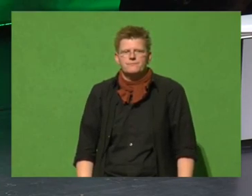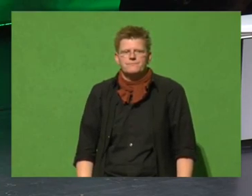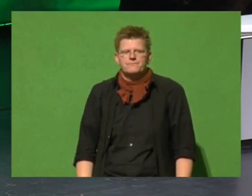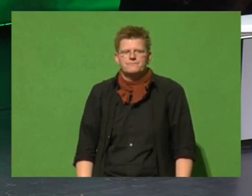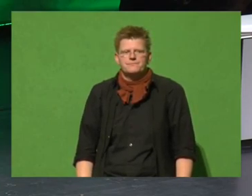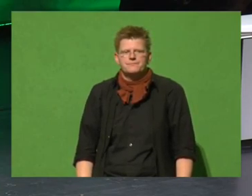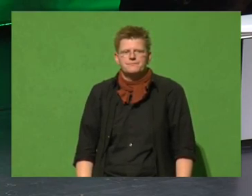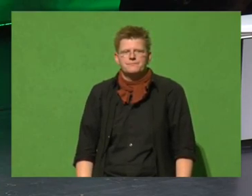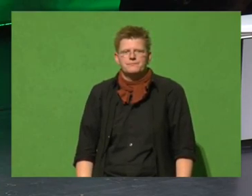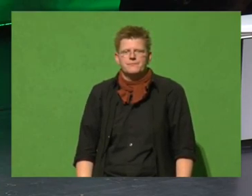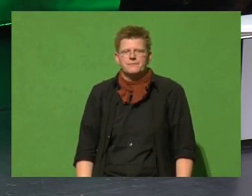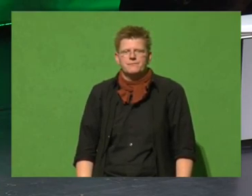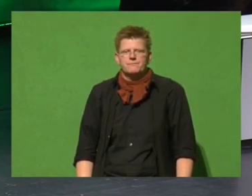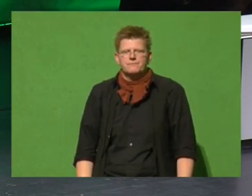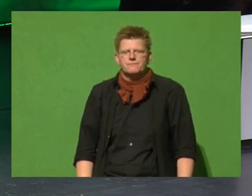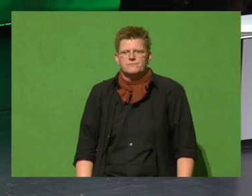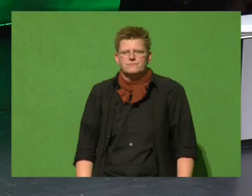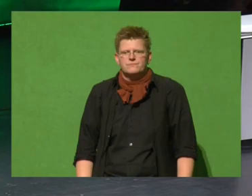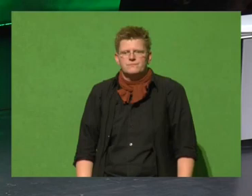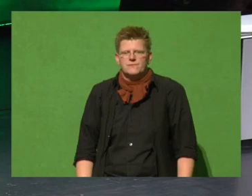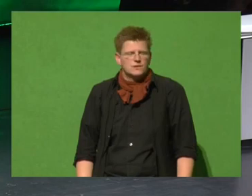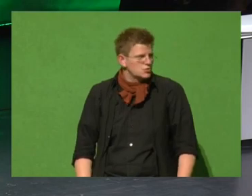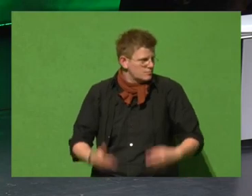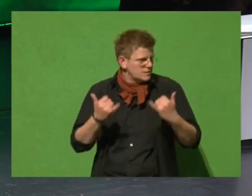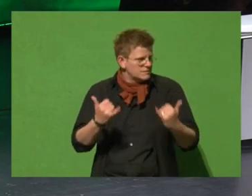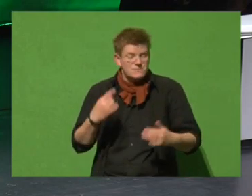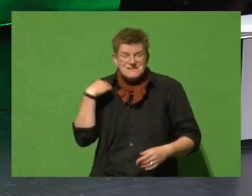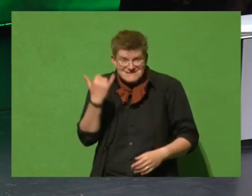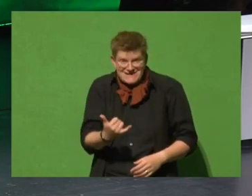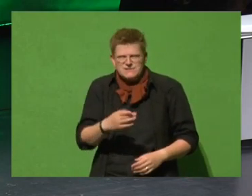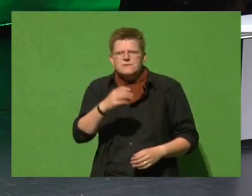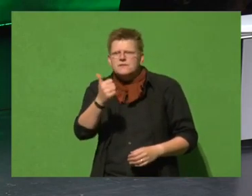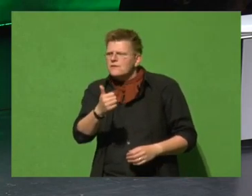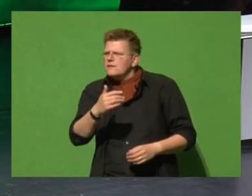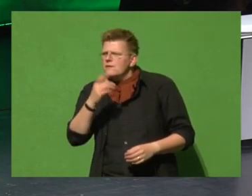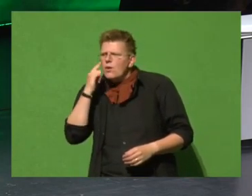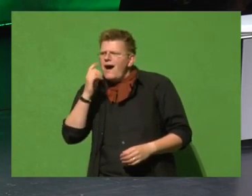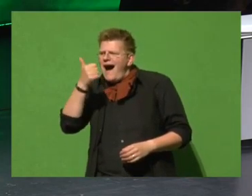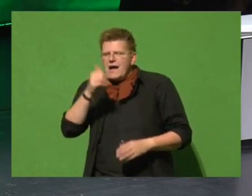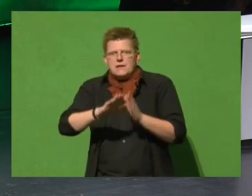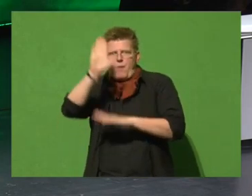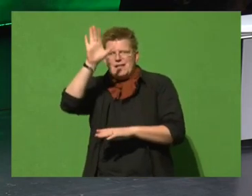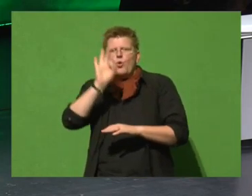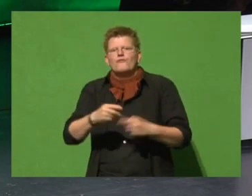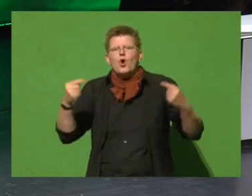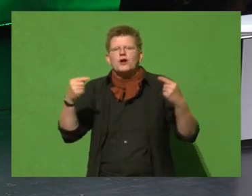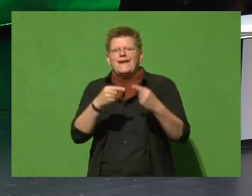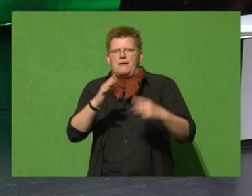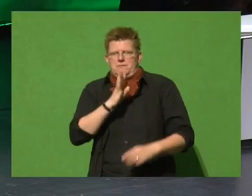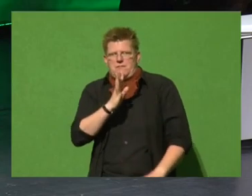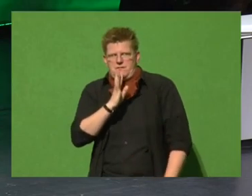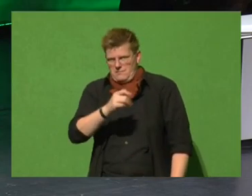Uns liegt jetzt bisher eine Meldung für eine Gegenrede zu diesem Antrag vor,